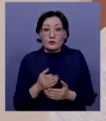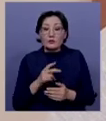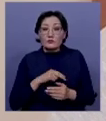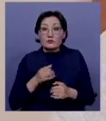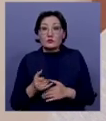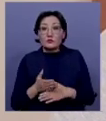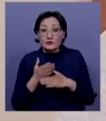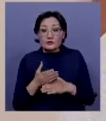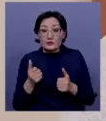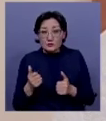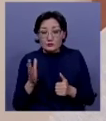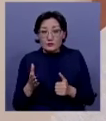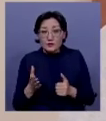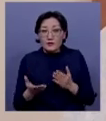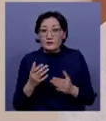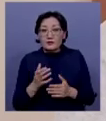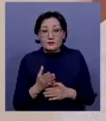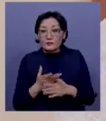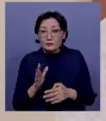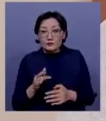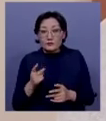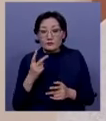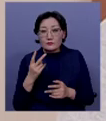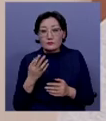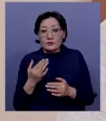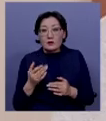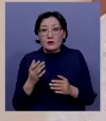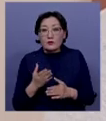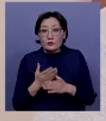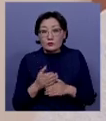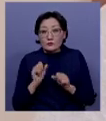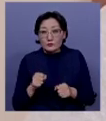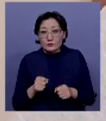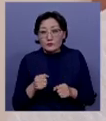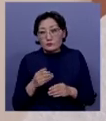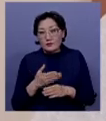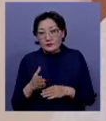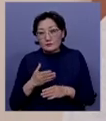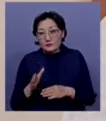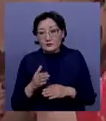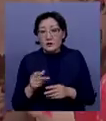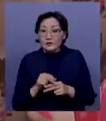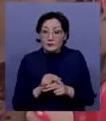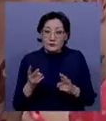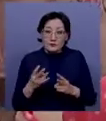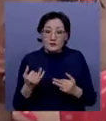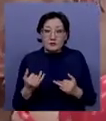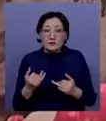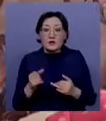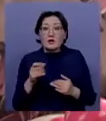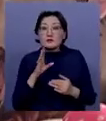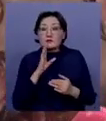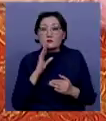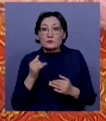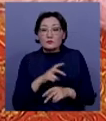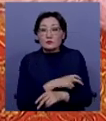Алып кетпесе ол даже бір алланың қолында бәрі деді. Ол алып кетуі де мүмкін, ақырындап, бірақ енді емдету керек. Әзірге аяруды